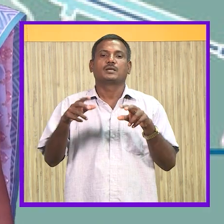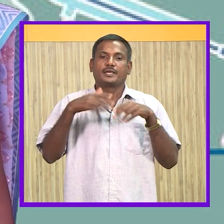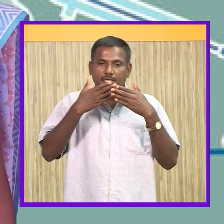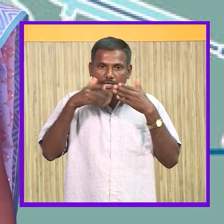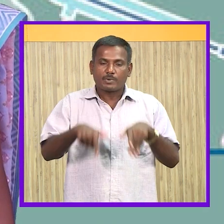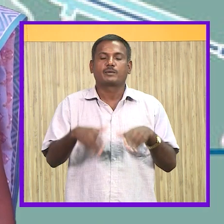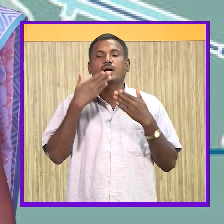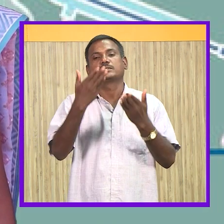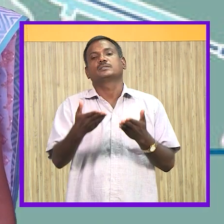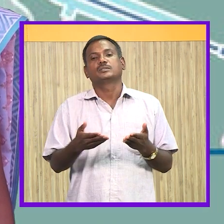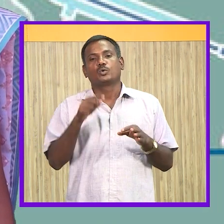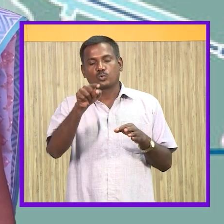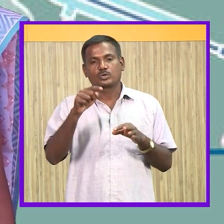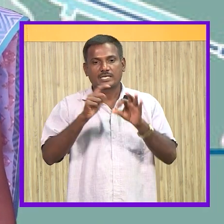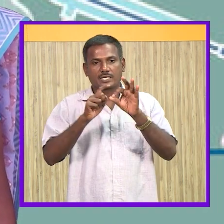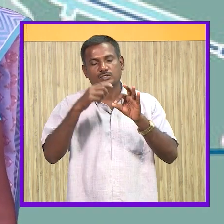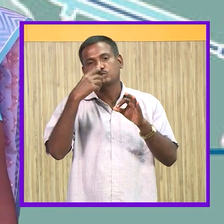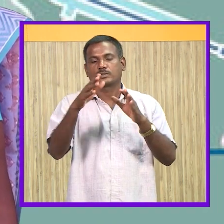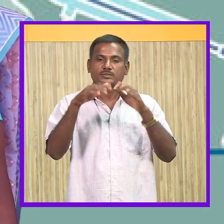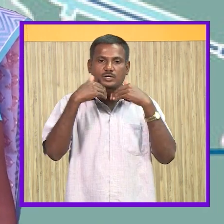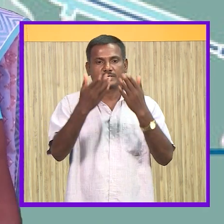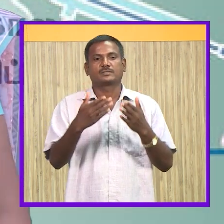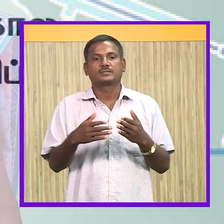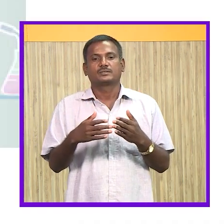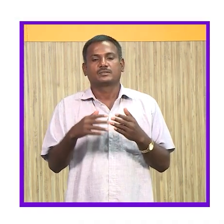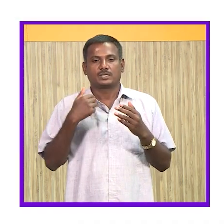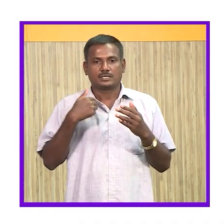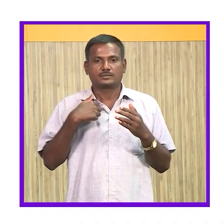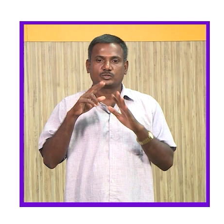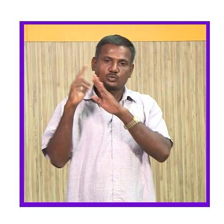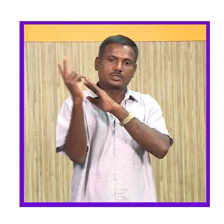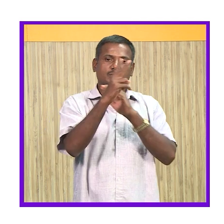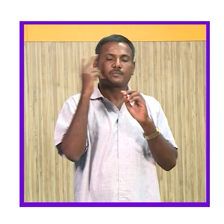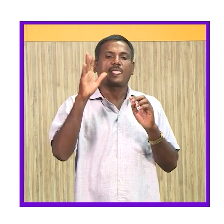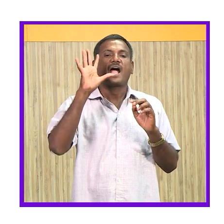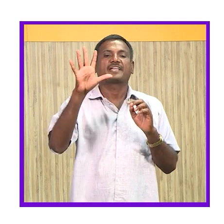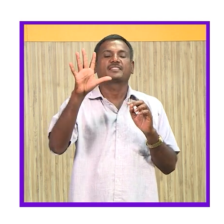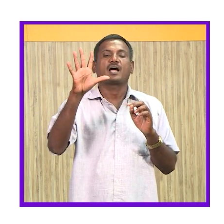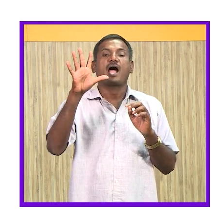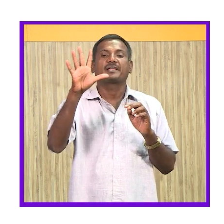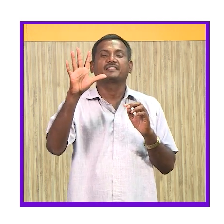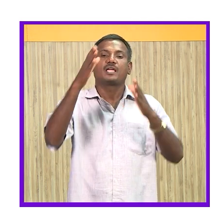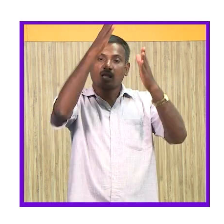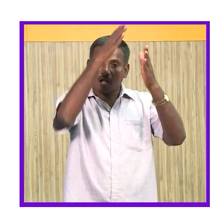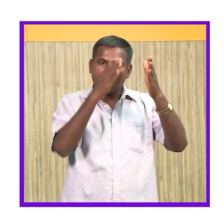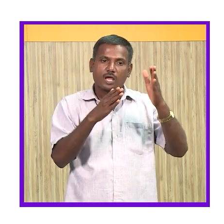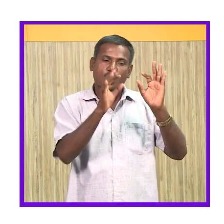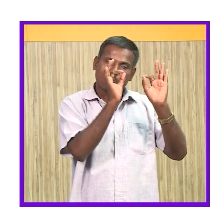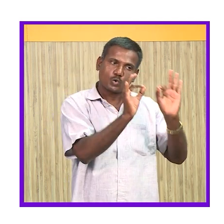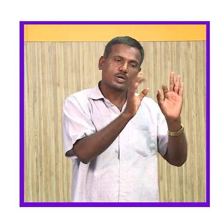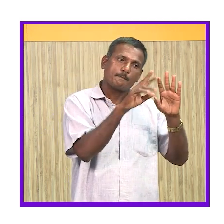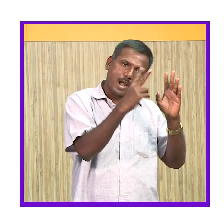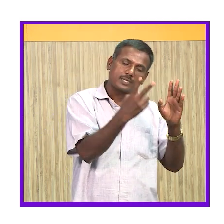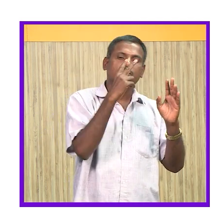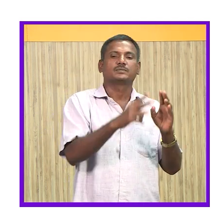இன்றைய பாடப்பகுதியிலிருந்து உங்களுக்கு ஒரு செயல் திட்டத்தை தரவுள்ளேன். நம்மை சுற்றி நிகழும் ஏதேனும் 5 கால